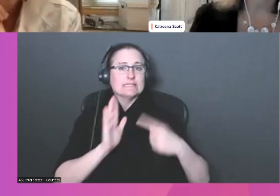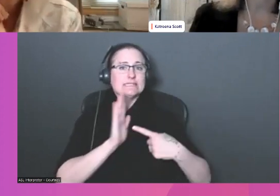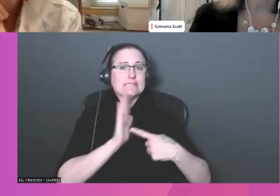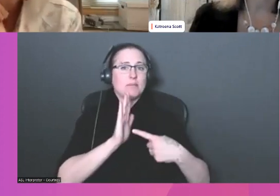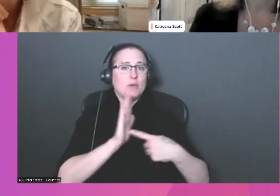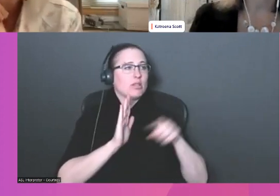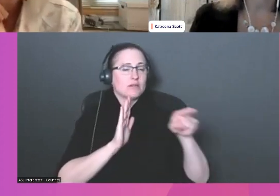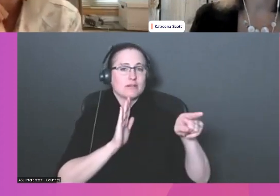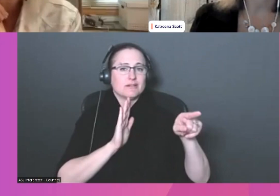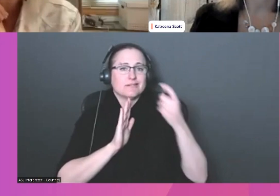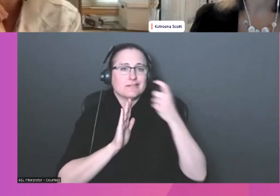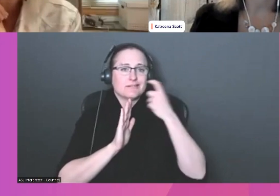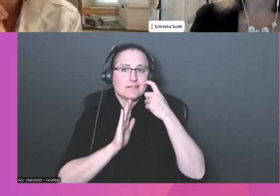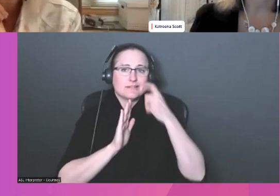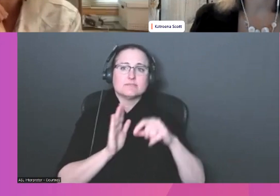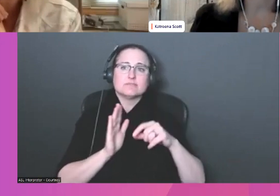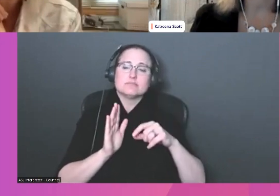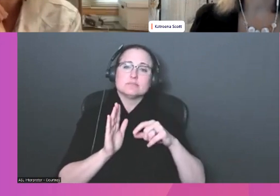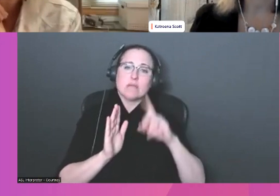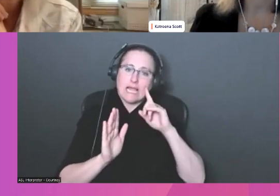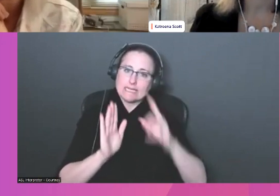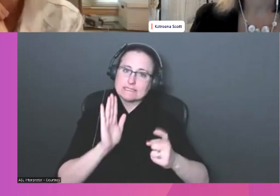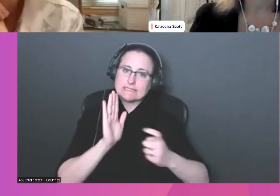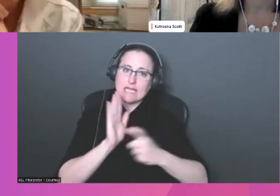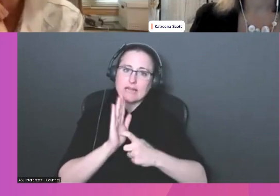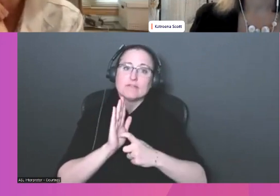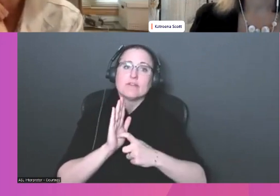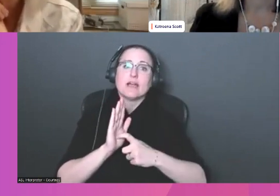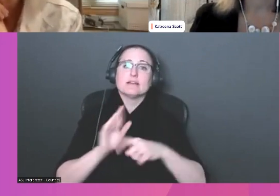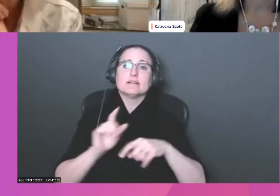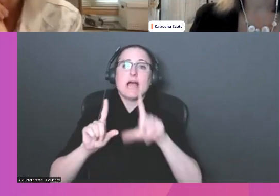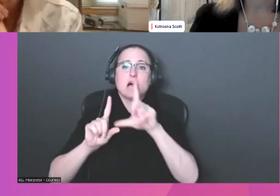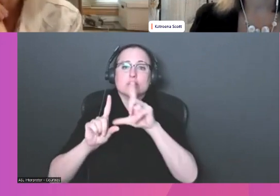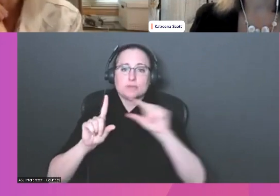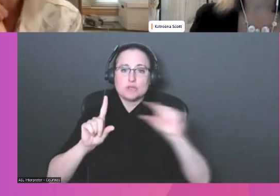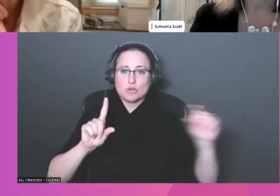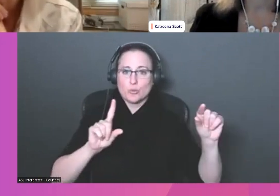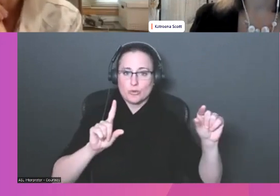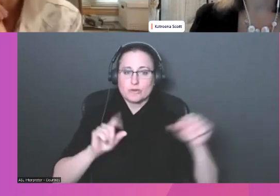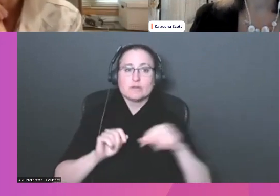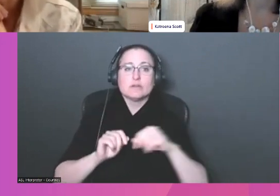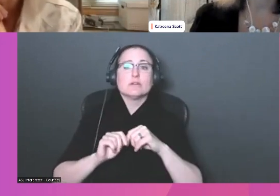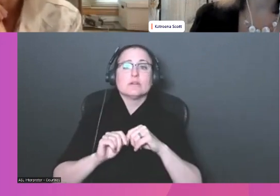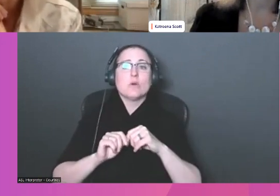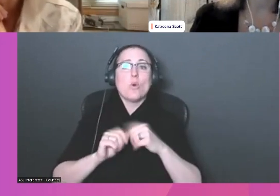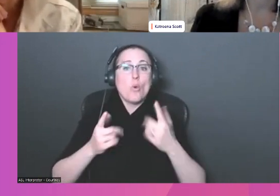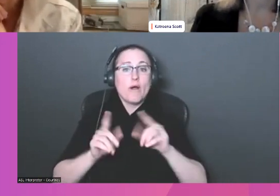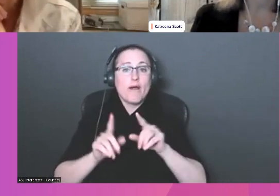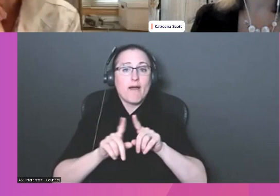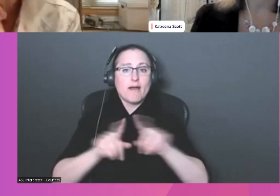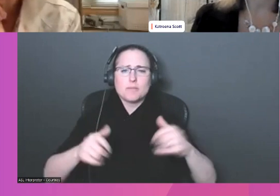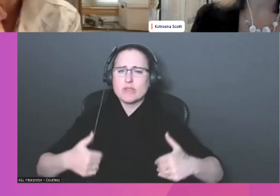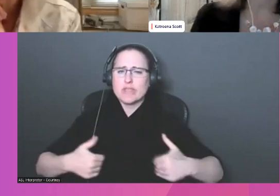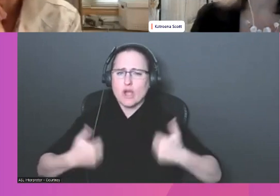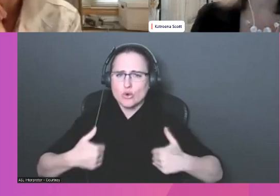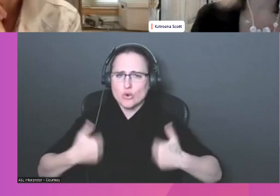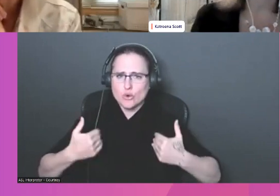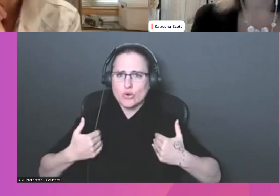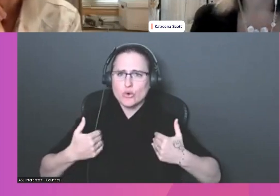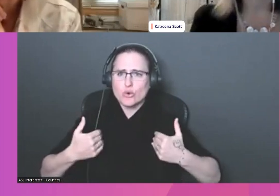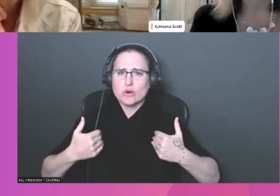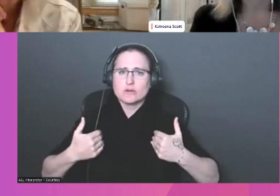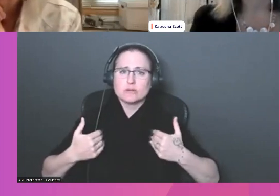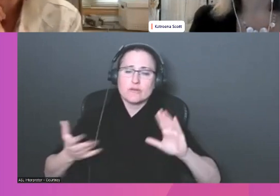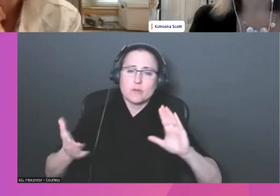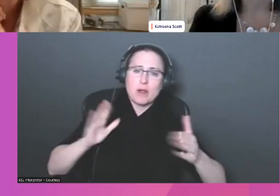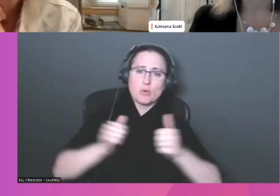sur l'échantillonnage, par exemple des femmes LGBTQ+, ou des femmes plus